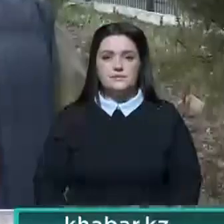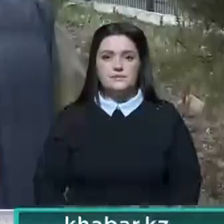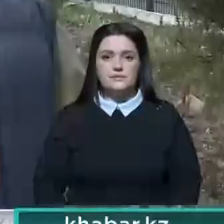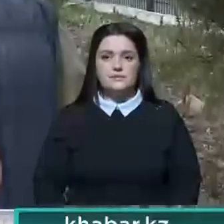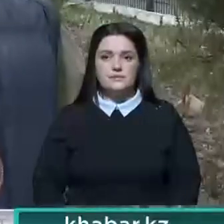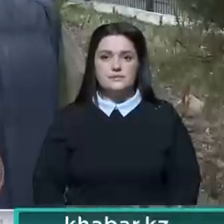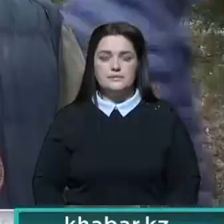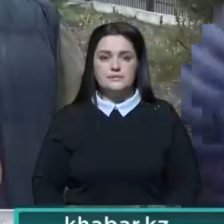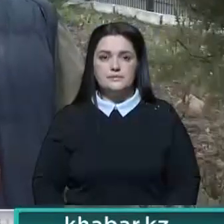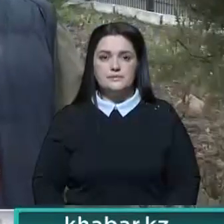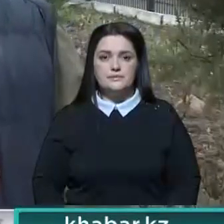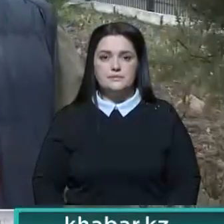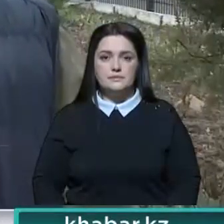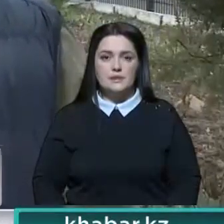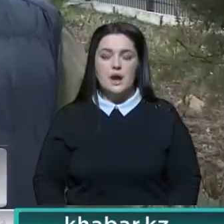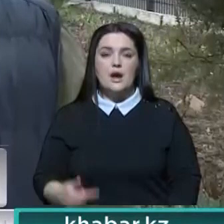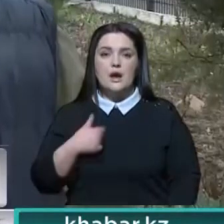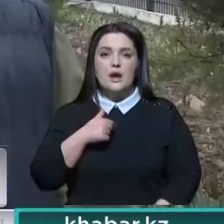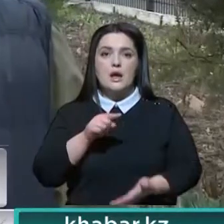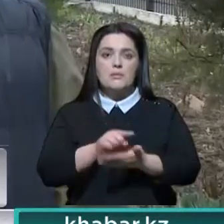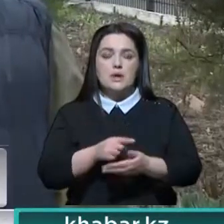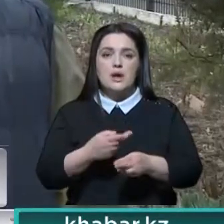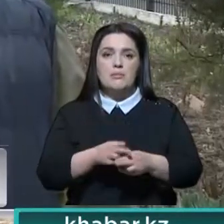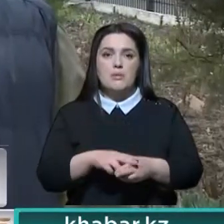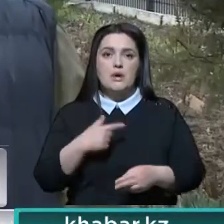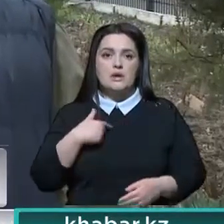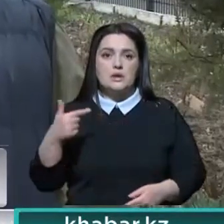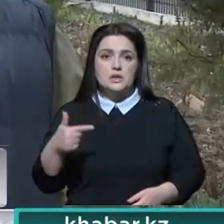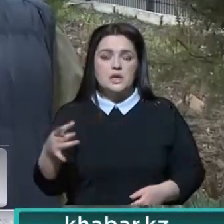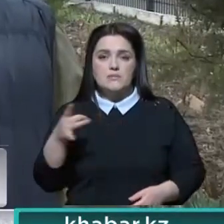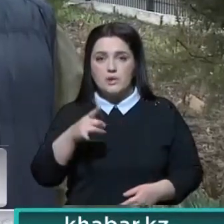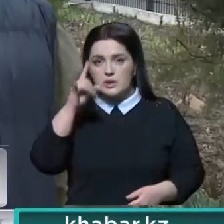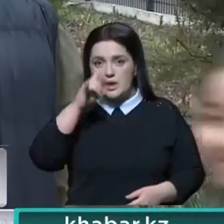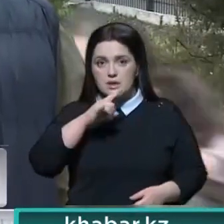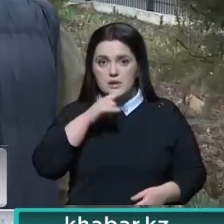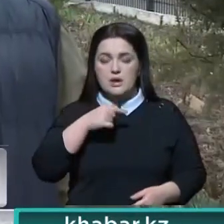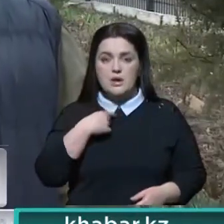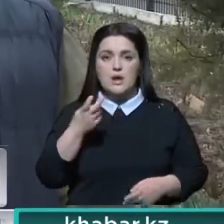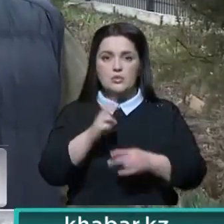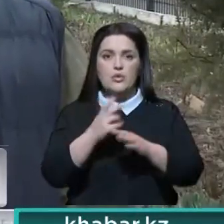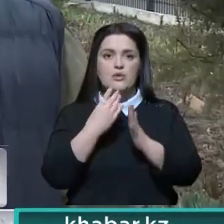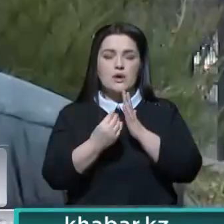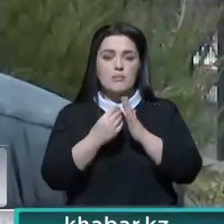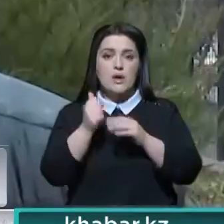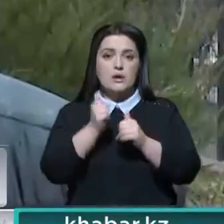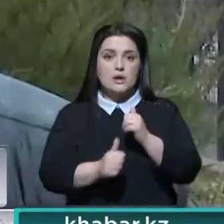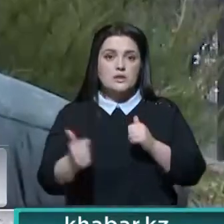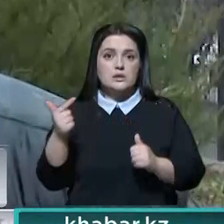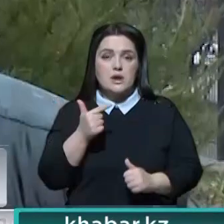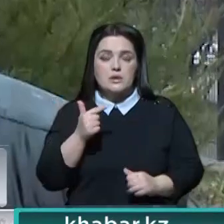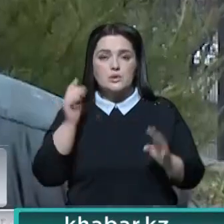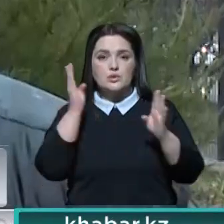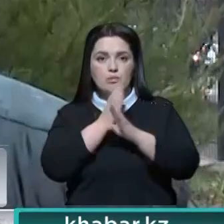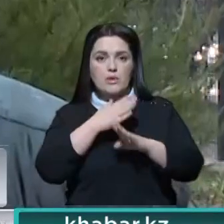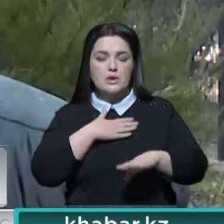Я обязательно, как гражданин Республики Казахстан, я иду на выборы, потому что от каждого гражданина зависит судьба нашего